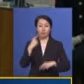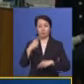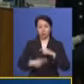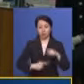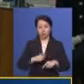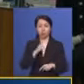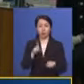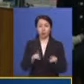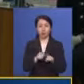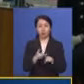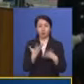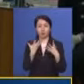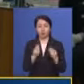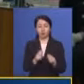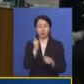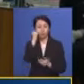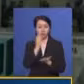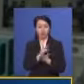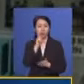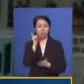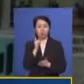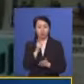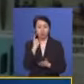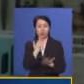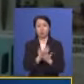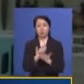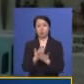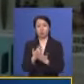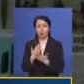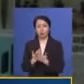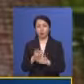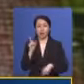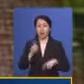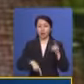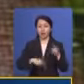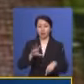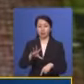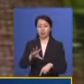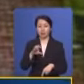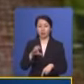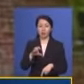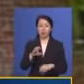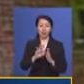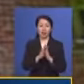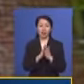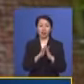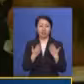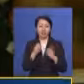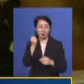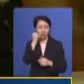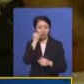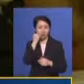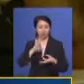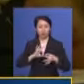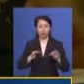поколений. Также в этот день ветеранам и молодым офицерам продемонстрировали редкие кадры кинохроники Московской Олимпиады,